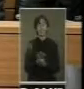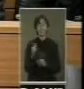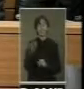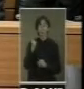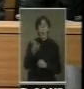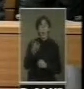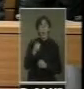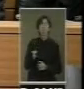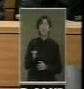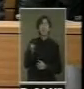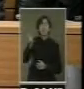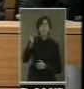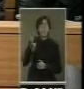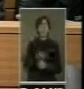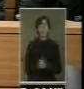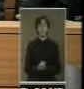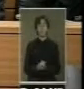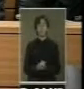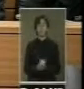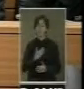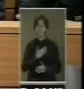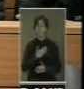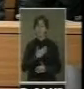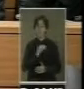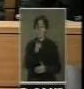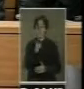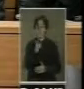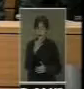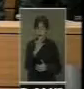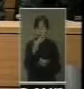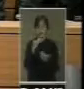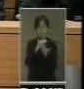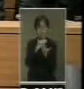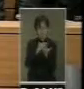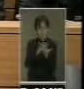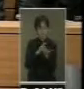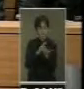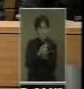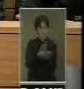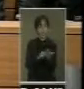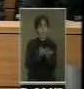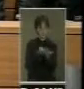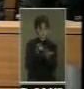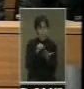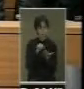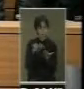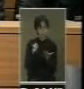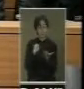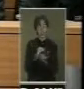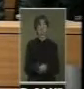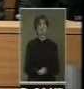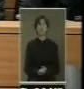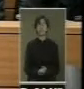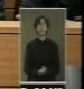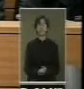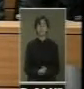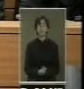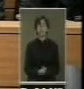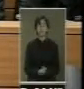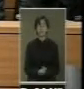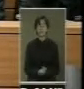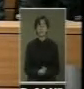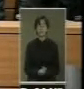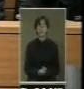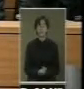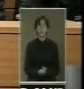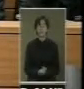ท่านเองก็แล้วกันแต่ผมยืนยันว่าผมได้รับข้อมูลอย่างนี้ไม่ประธานโทษนะครับไม่ใช่